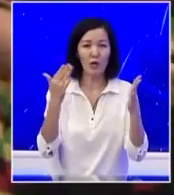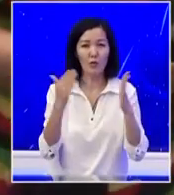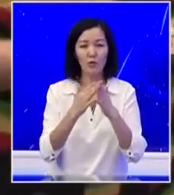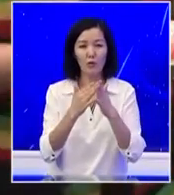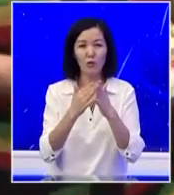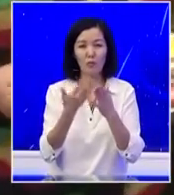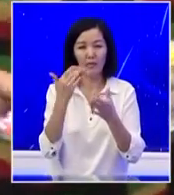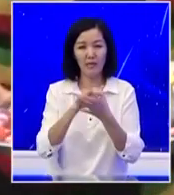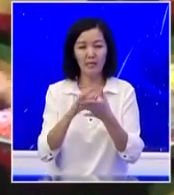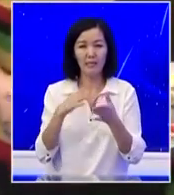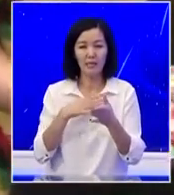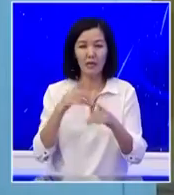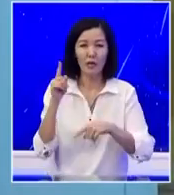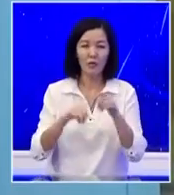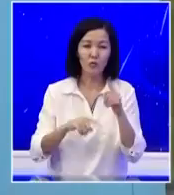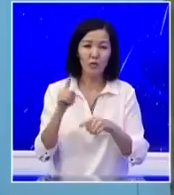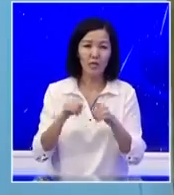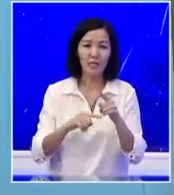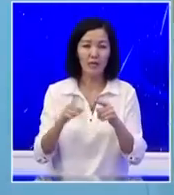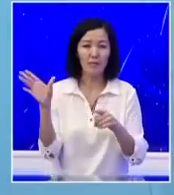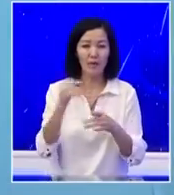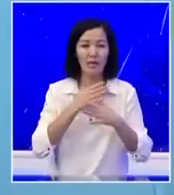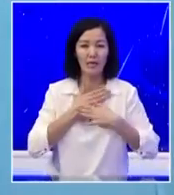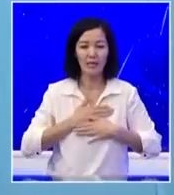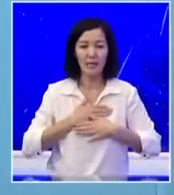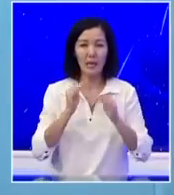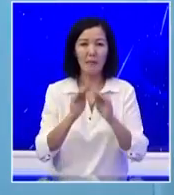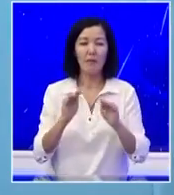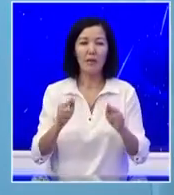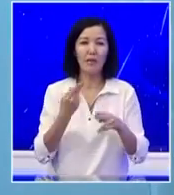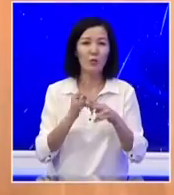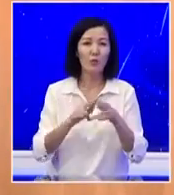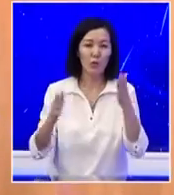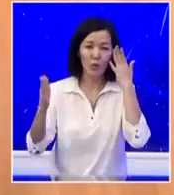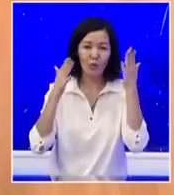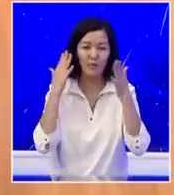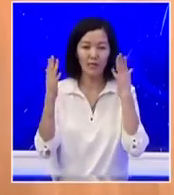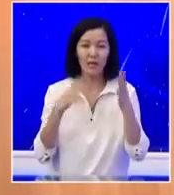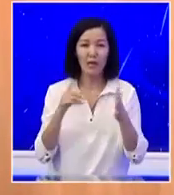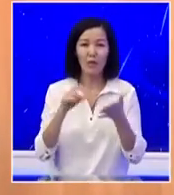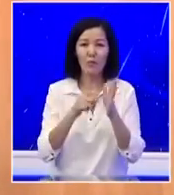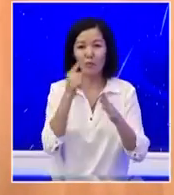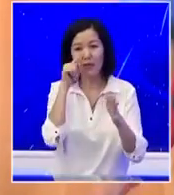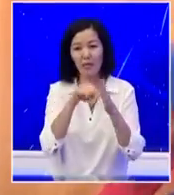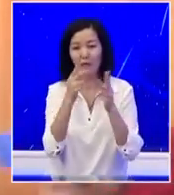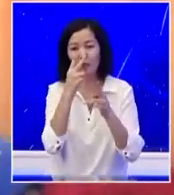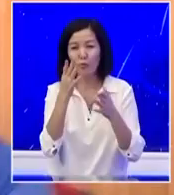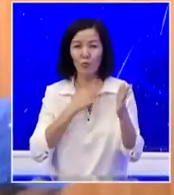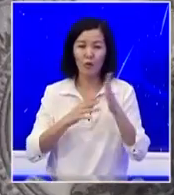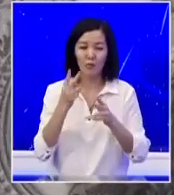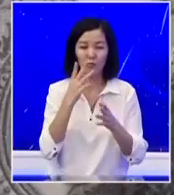үй-жайымен таныстырды. Туғандары шашу-шашып дән риза. Балалардың көңілі тіптен керемет. Бөлмелерін аралап, қуанып